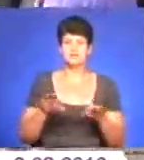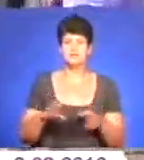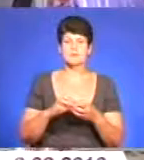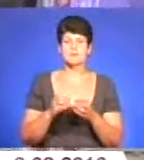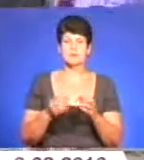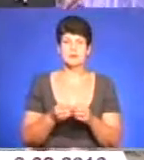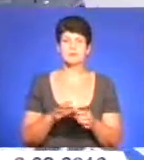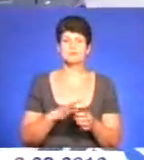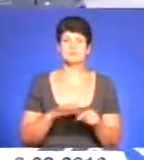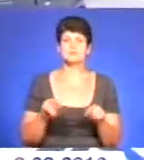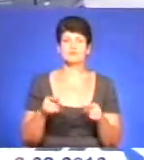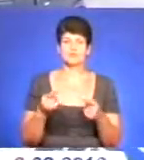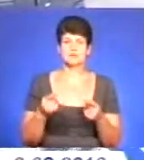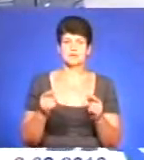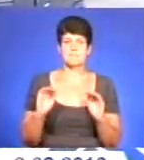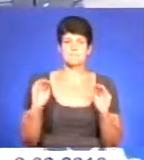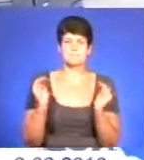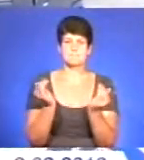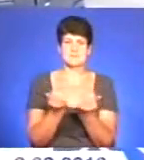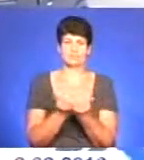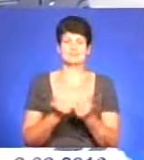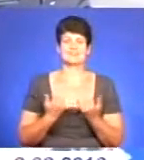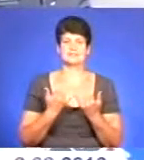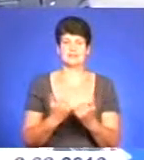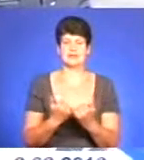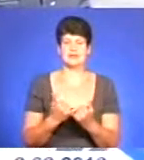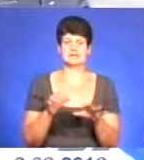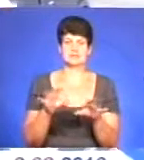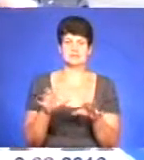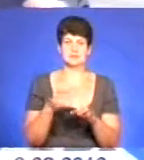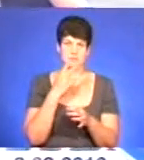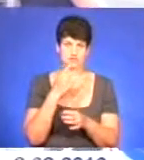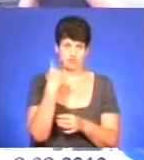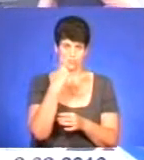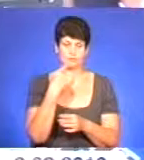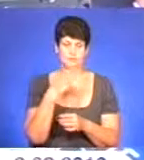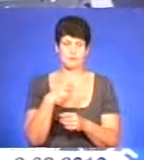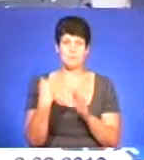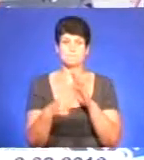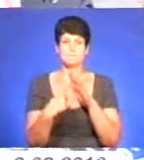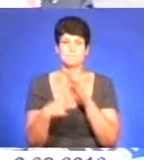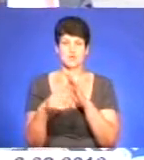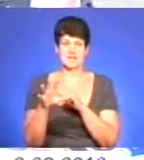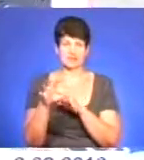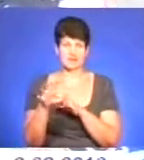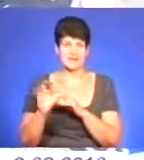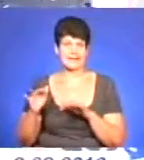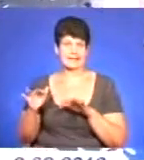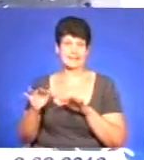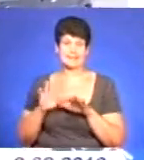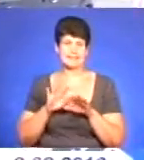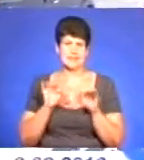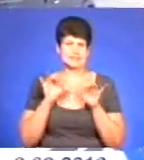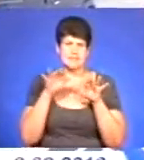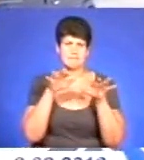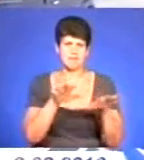для тварин. Декілька разів бачила особисто, як бродячі собаки не нападали, мається на увазі те, що